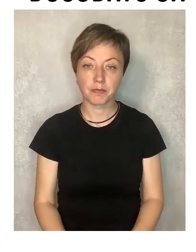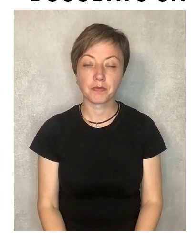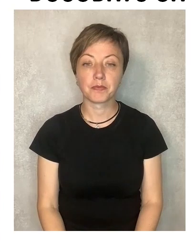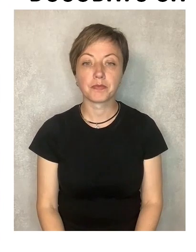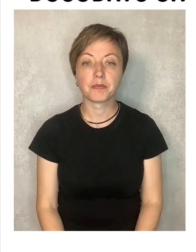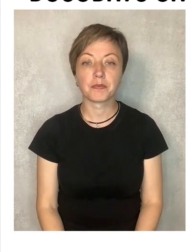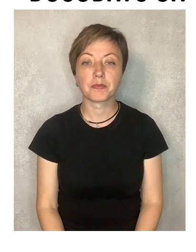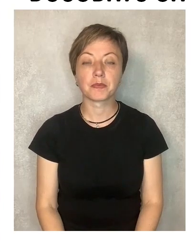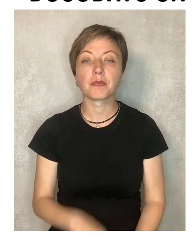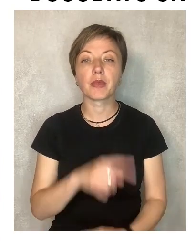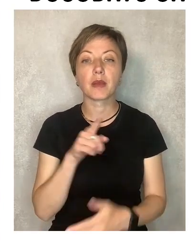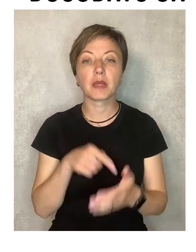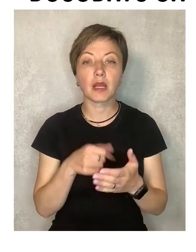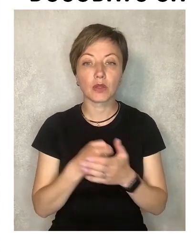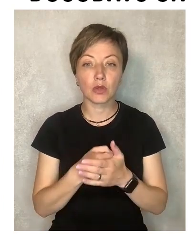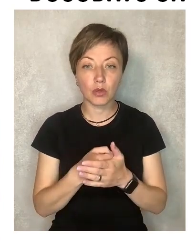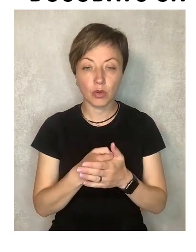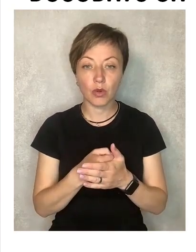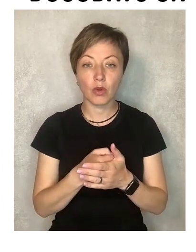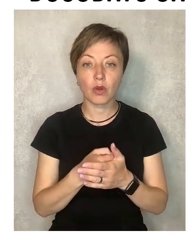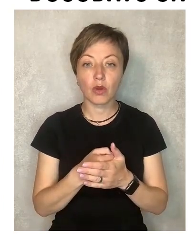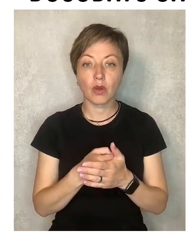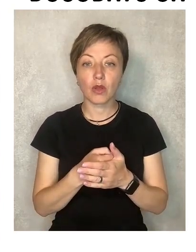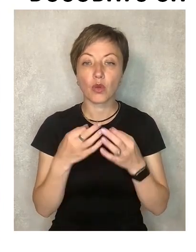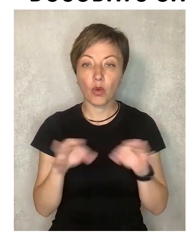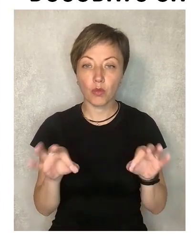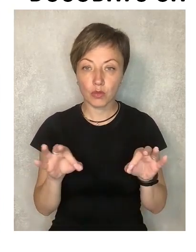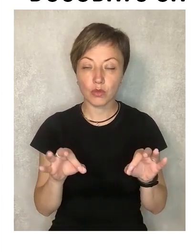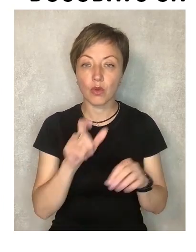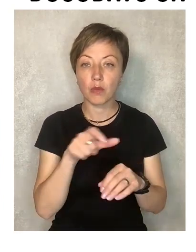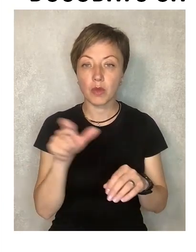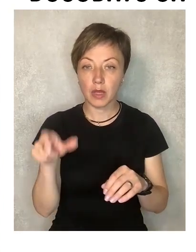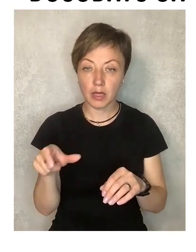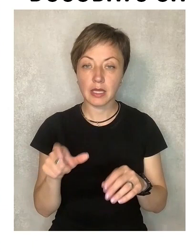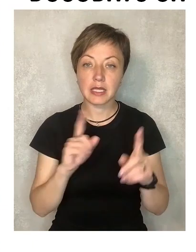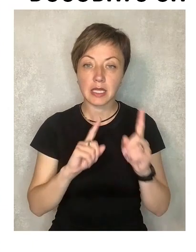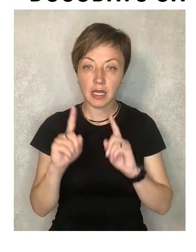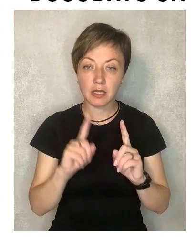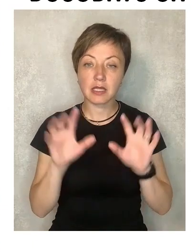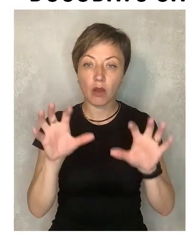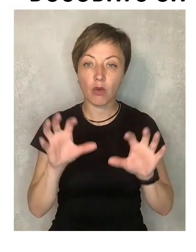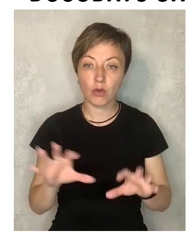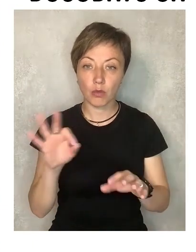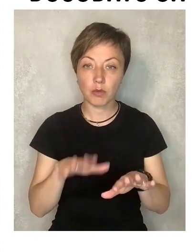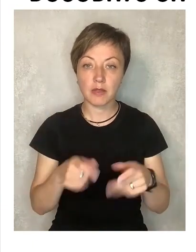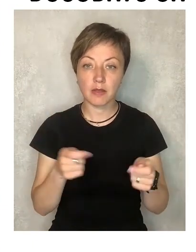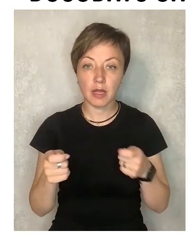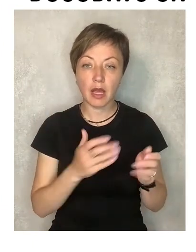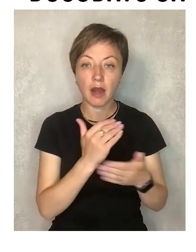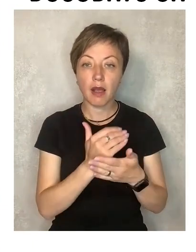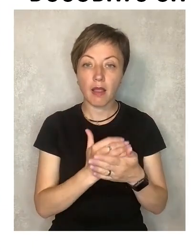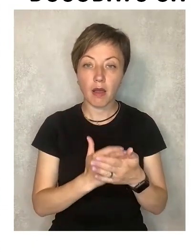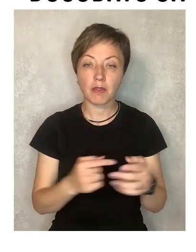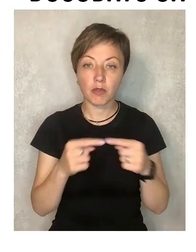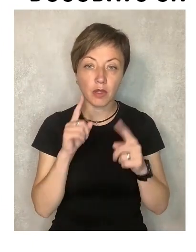Питання допуску громадян на сесії, воно регулюється законом про органи місцевого самоврядування і регламентом відповідної ради. супер